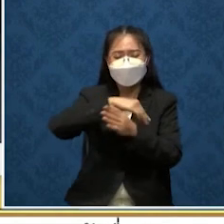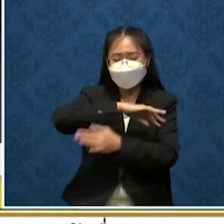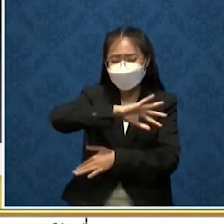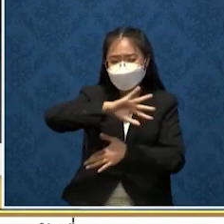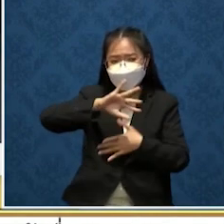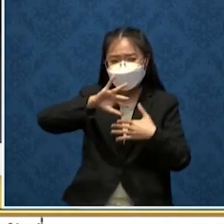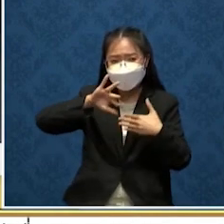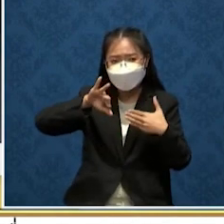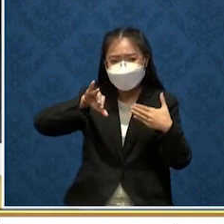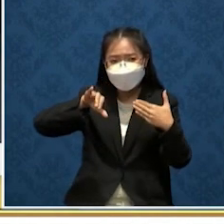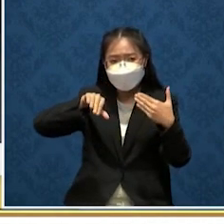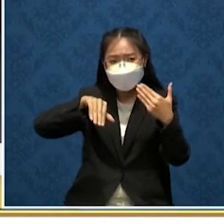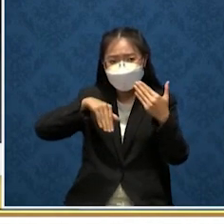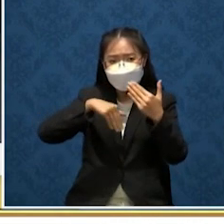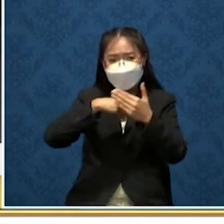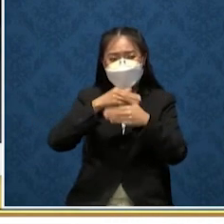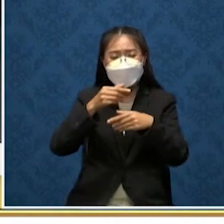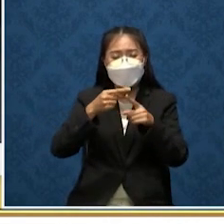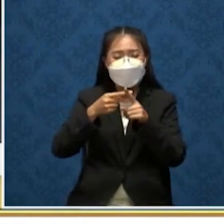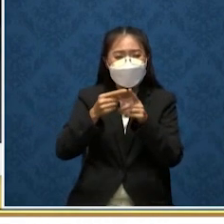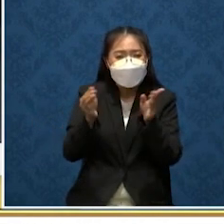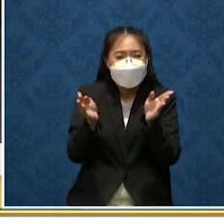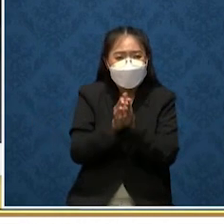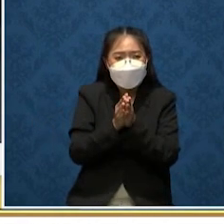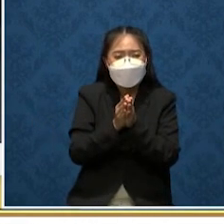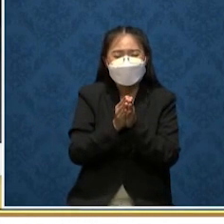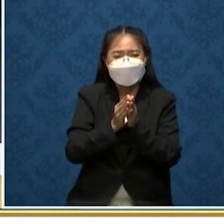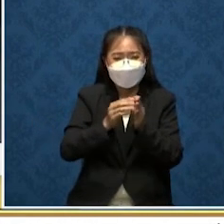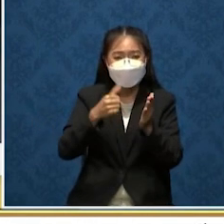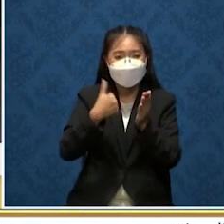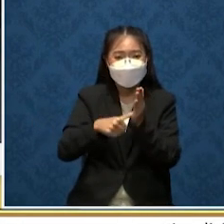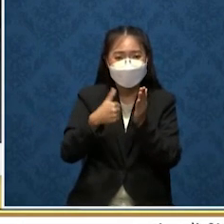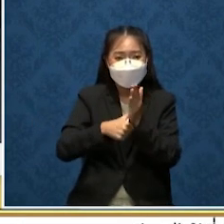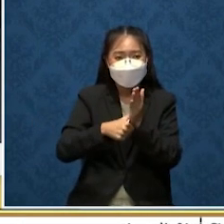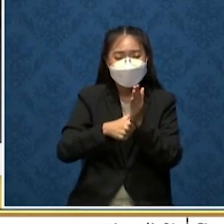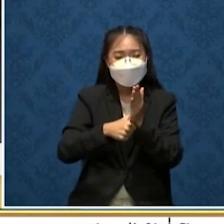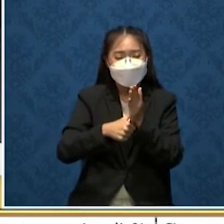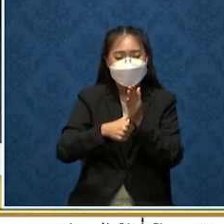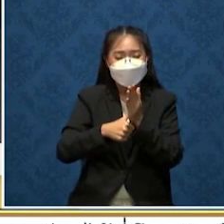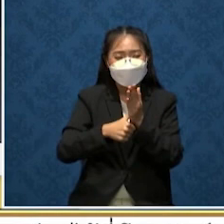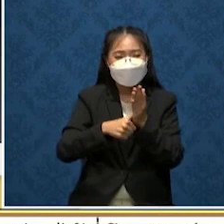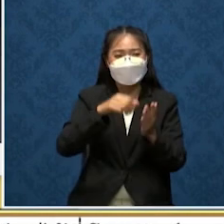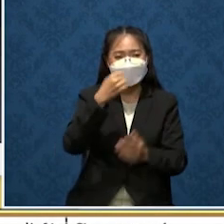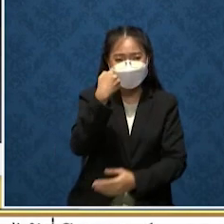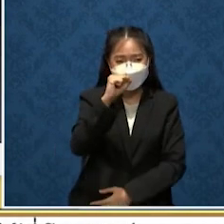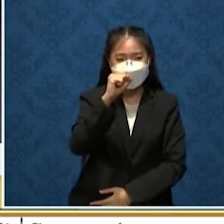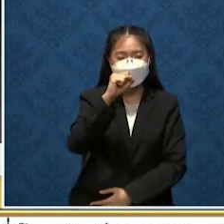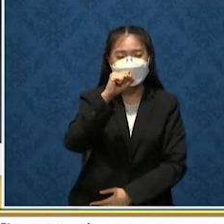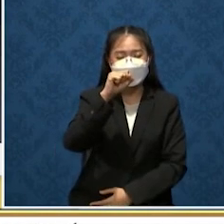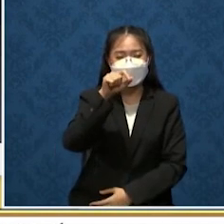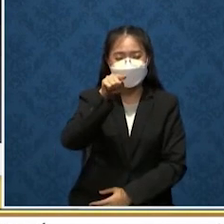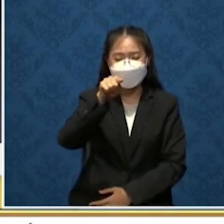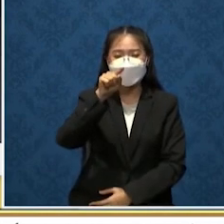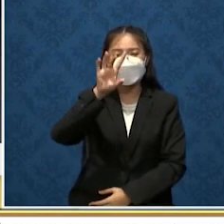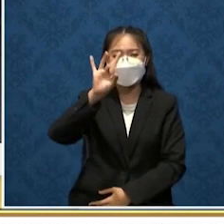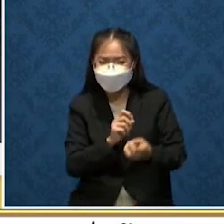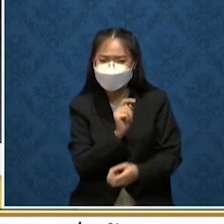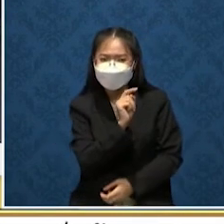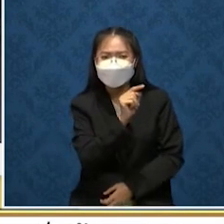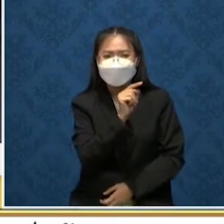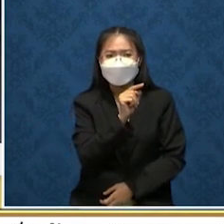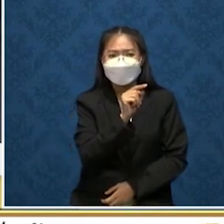5,276ล้านล้านบาทรวมเป็นหนี้ทั้งหมดที่ขายทั้งหมดทุกประเภท 10.897ล้านบาทด้วย